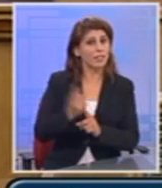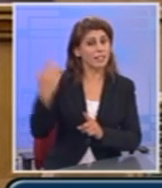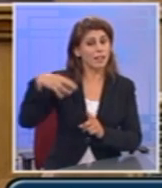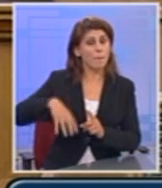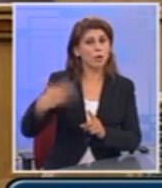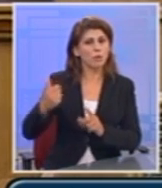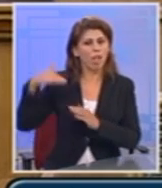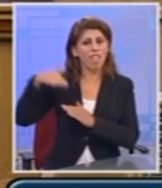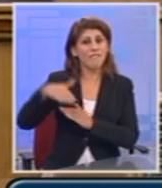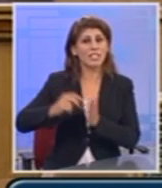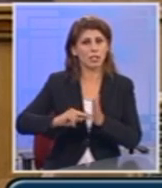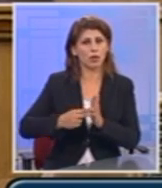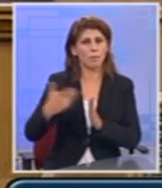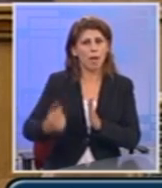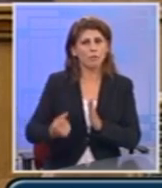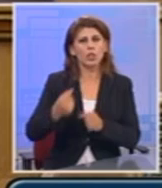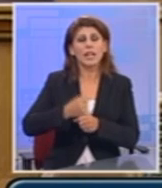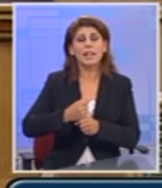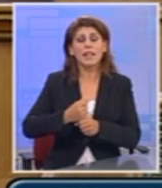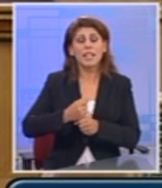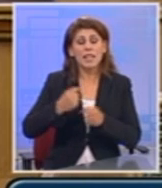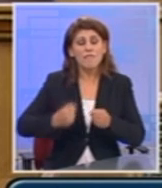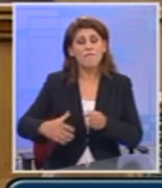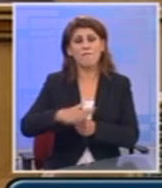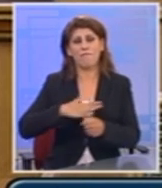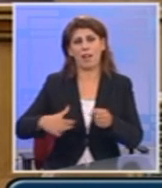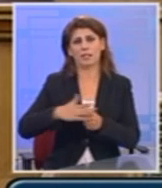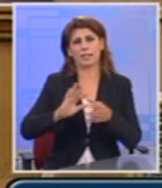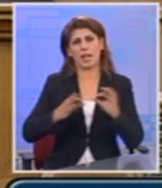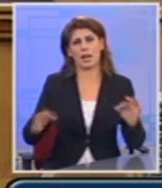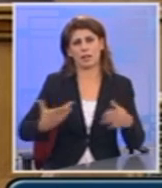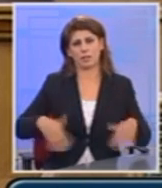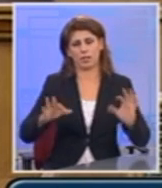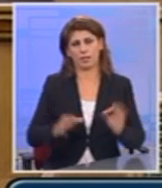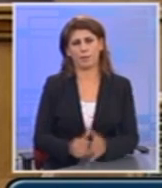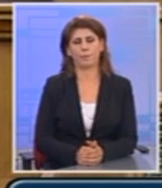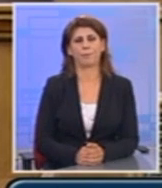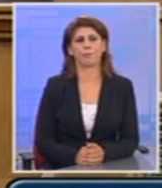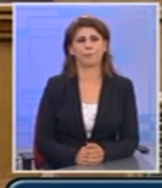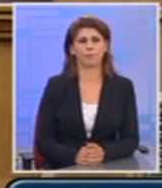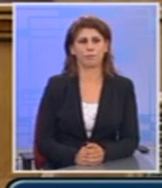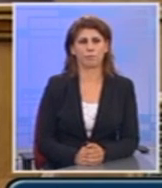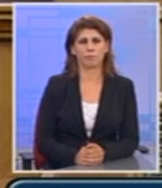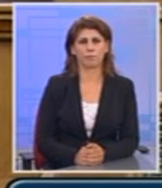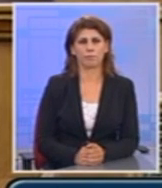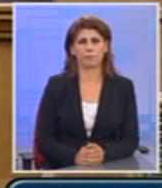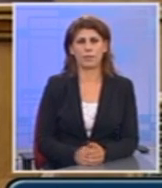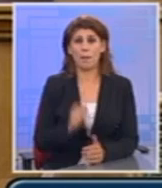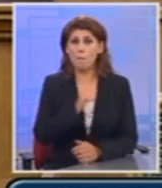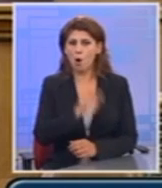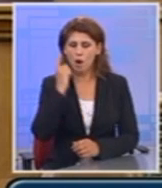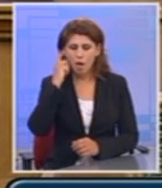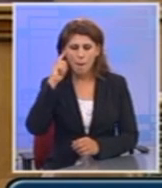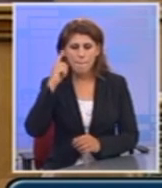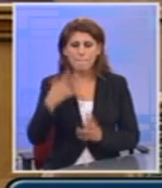τη ραχοκοκαλιά της ανάλυσής τους στην αρχή επισκε μένα υπο εκτίμησαν